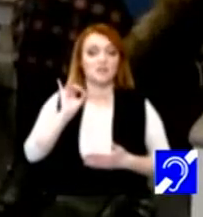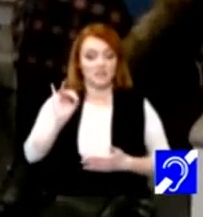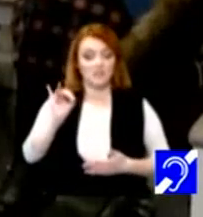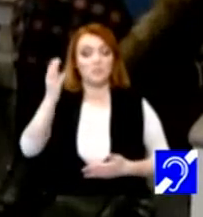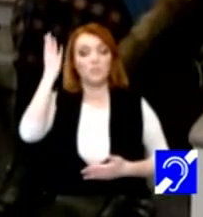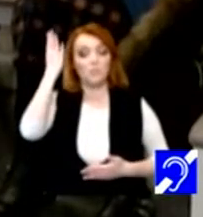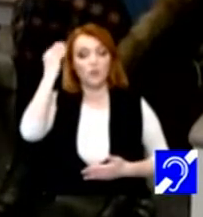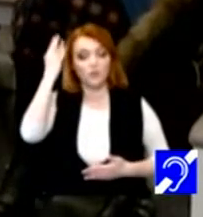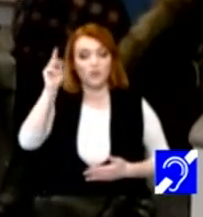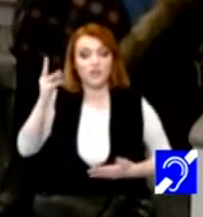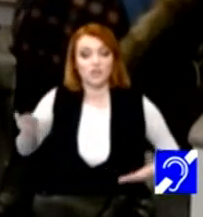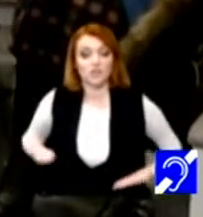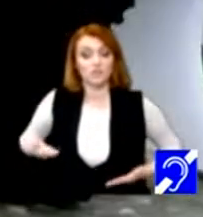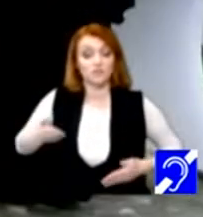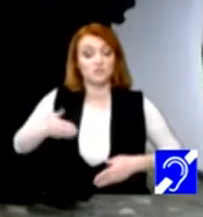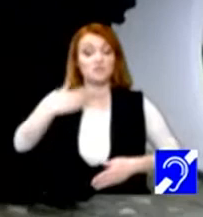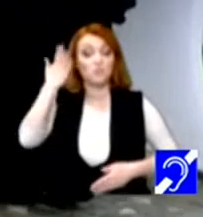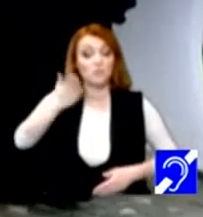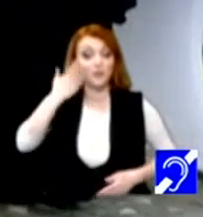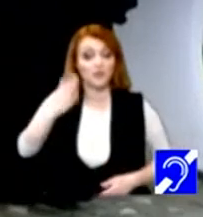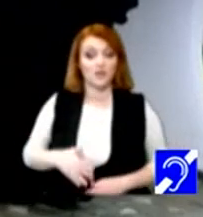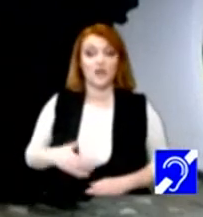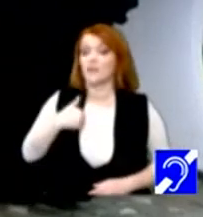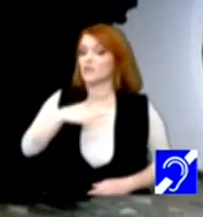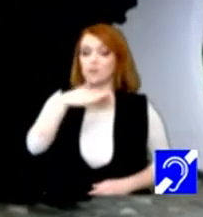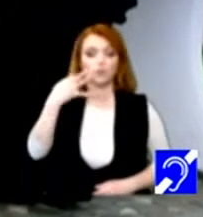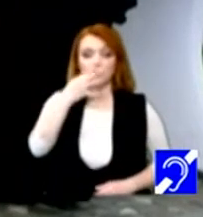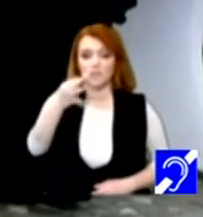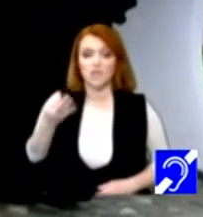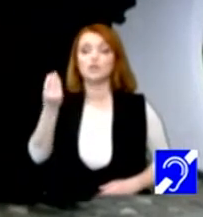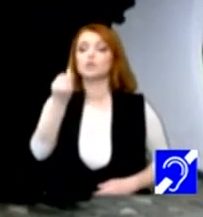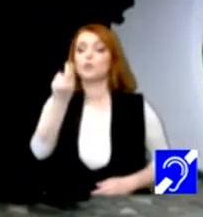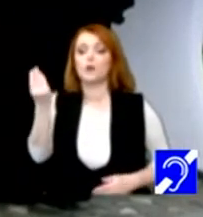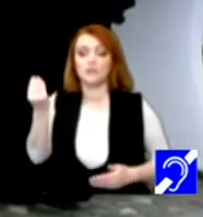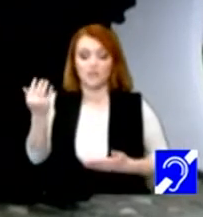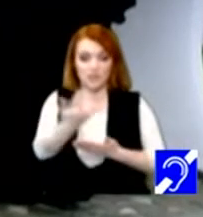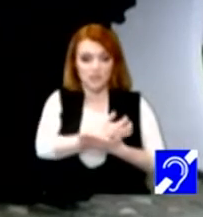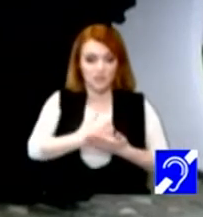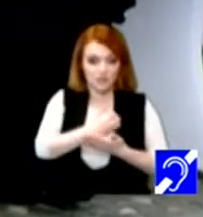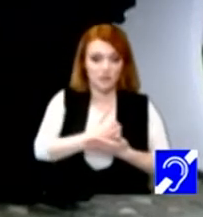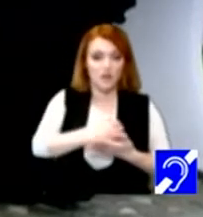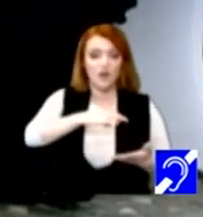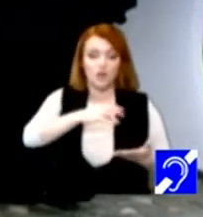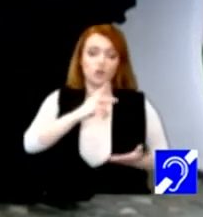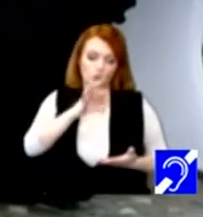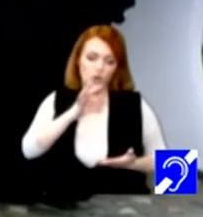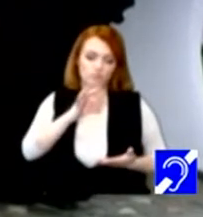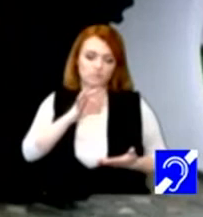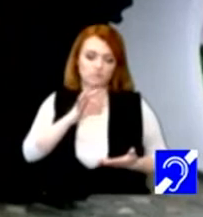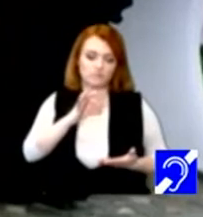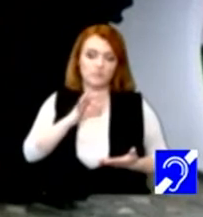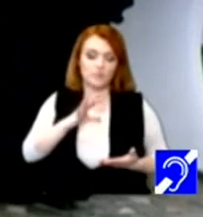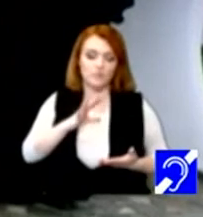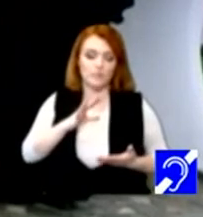în România. N-am să spun fiecare ce sumă a donat, deși e scris pe acest plic. 1500 de euro au